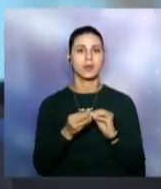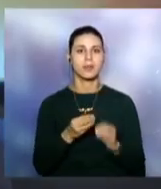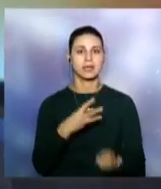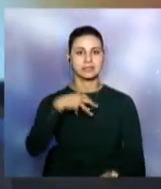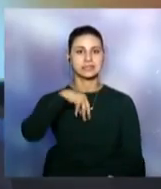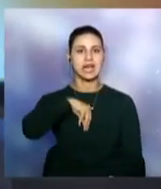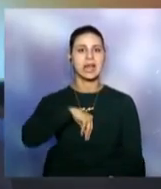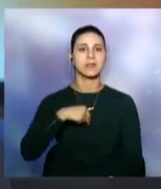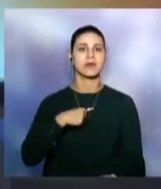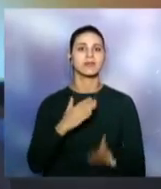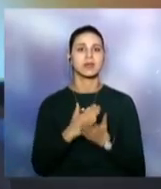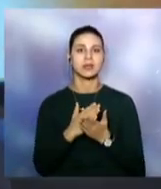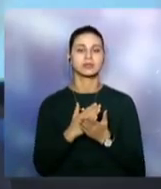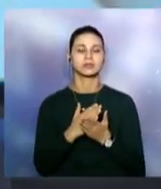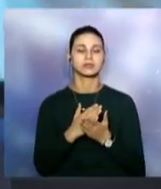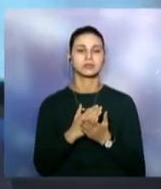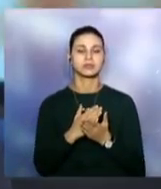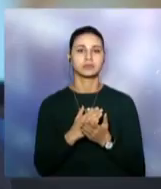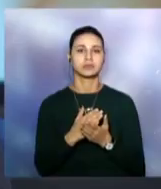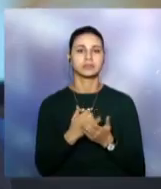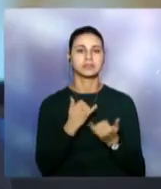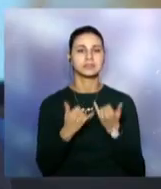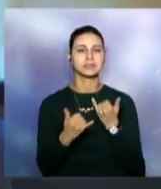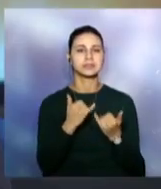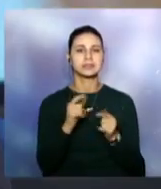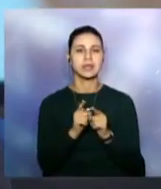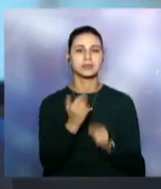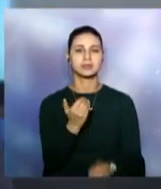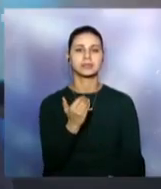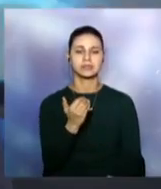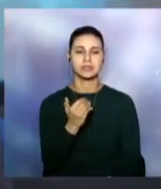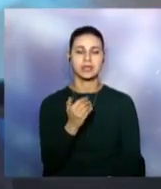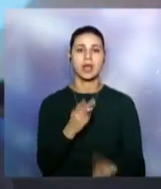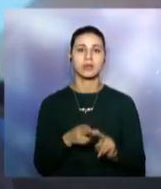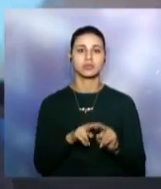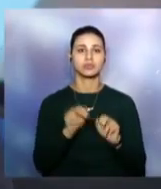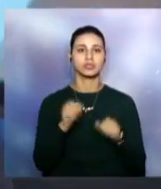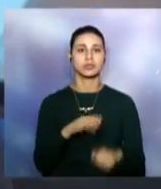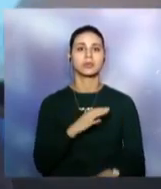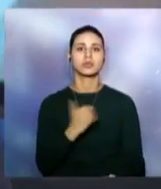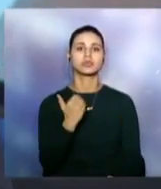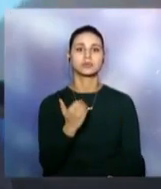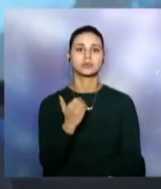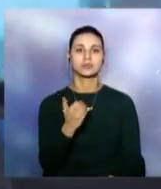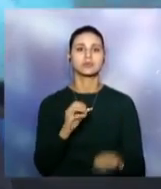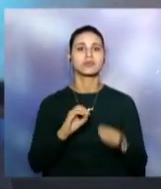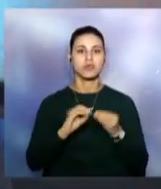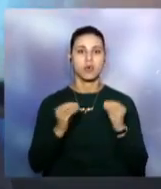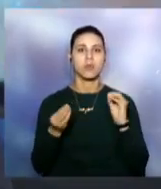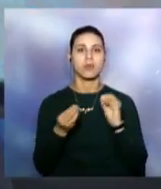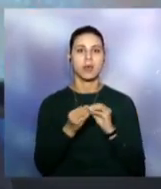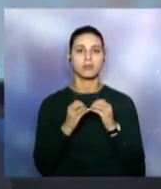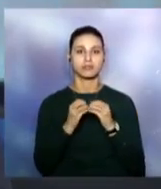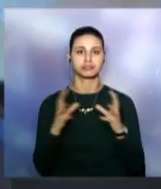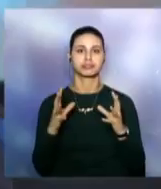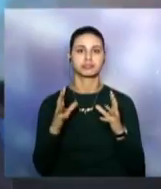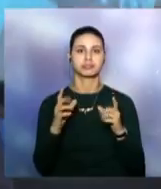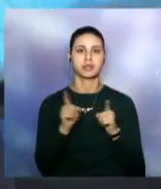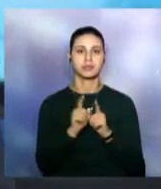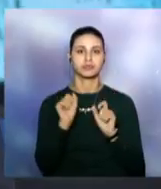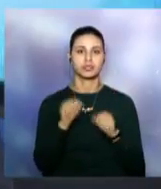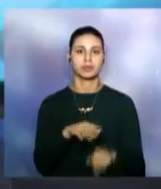საყლაპავს შეიცავს 5 შერეს ლორწოვანი, ლორწქვეშა, 2 კონტოვანი სეროზული და გამოიწვიოს მისი პერფორაცია, ანუ გასკდომა, ანუ